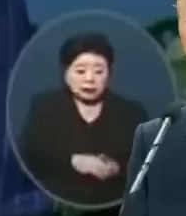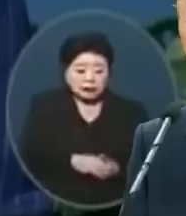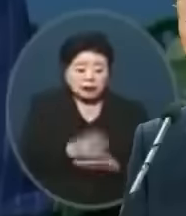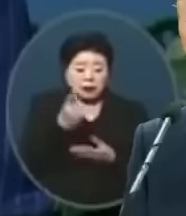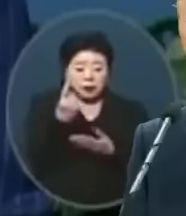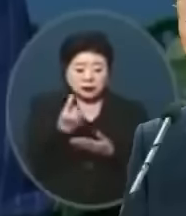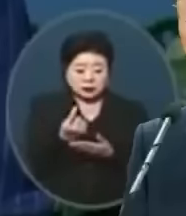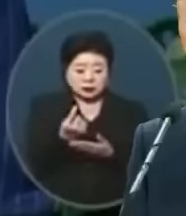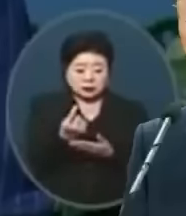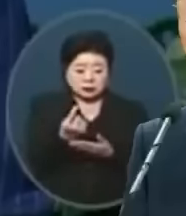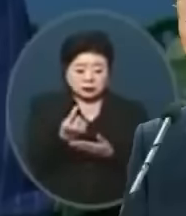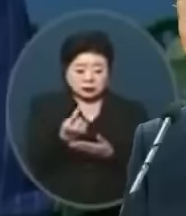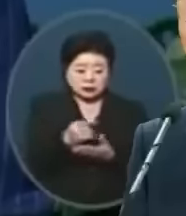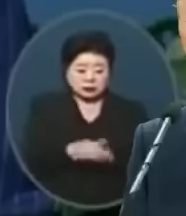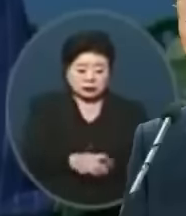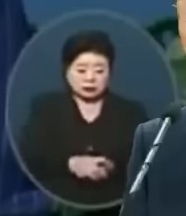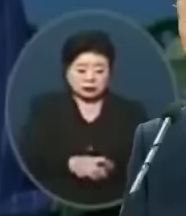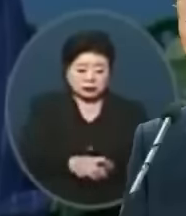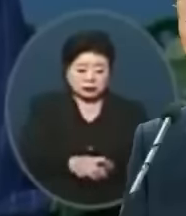와서